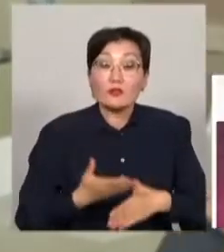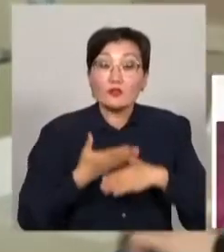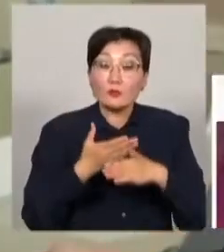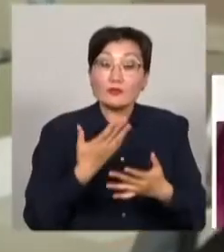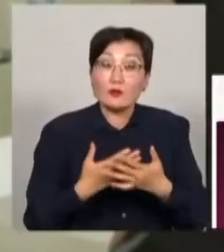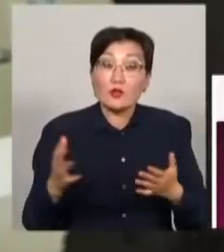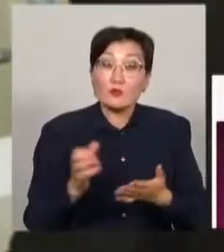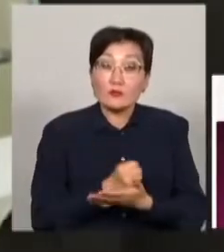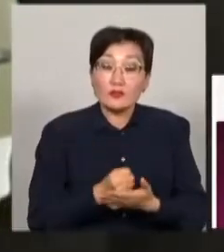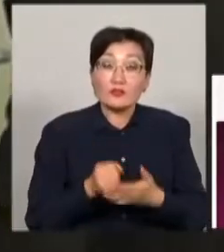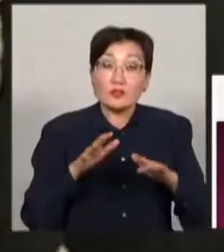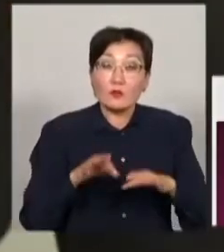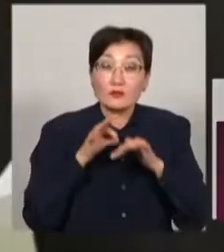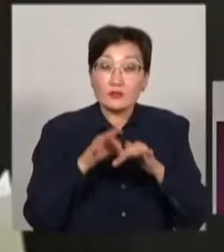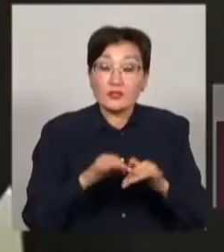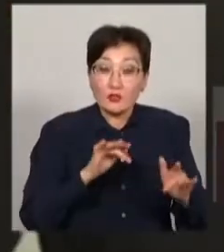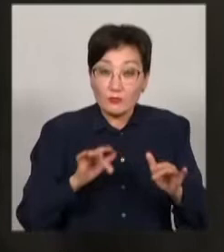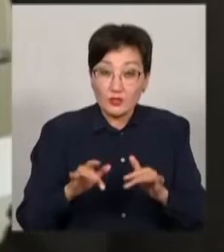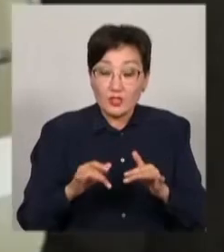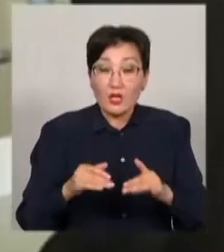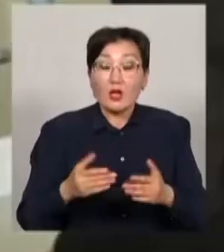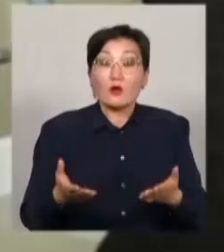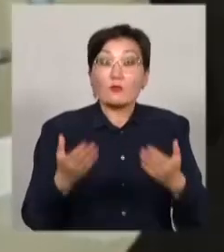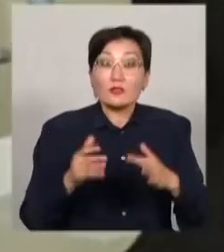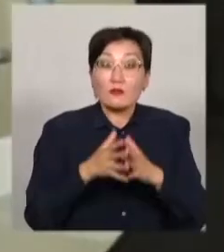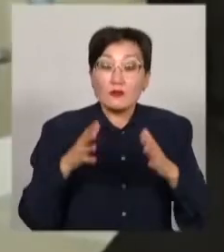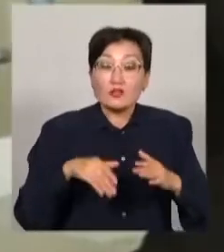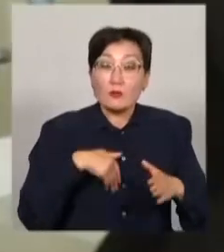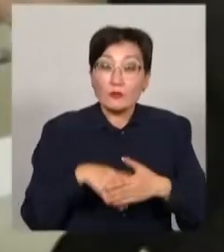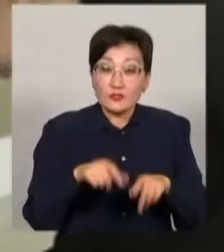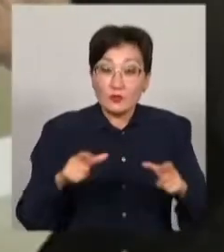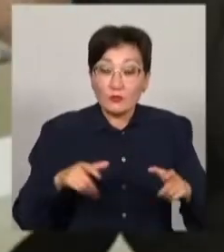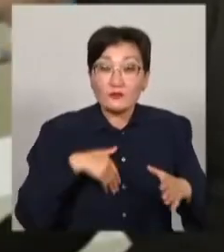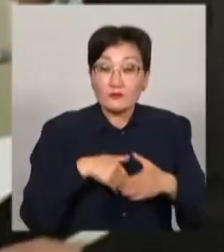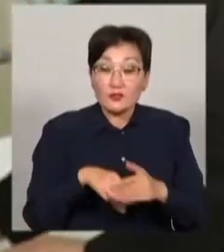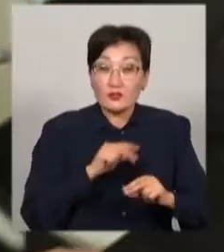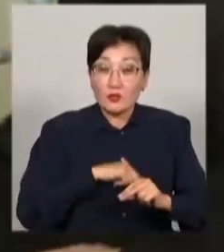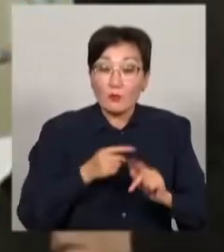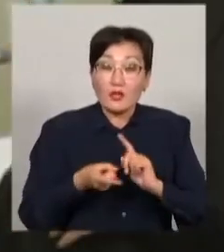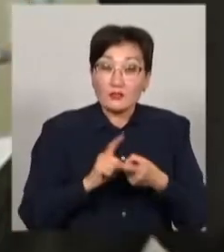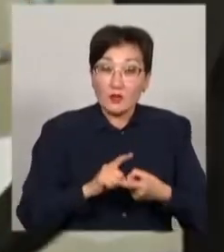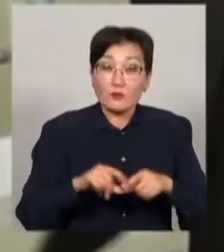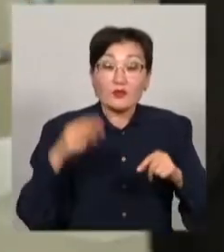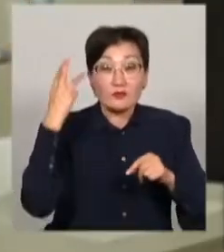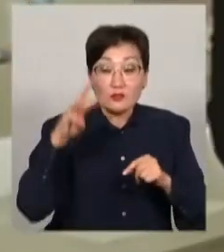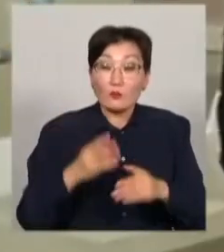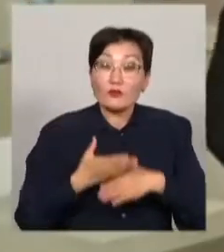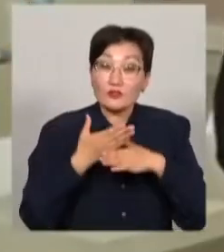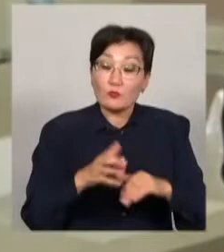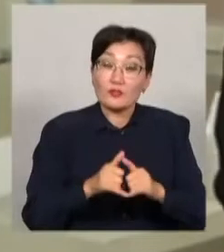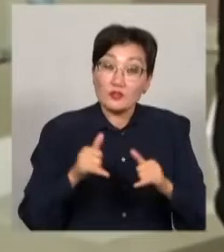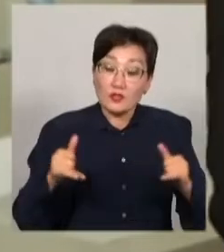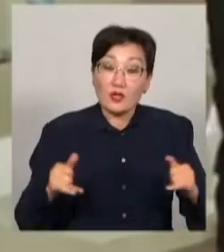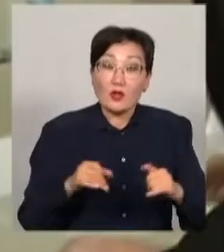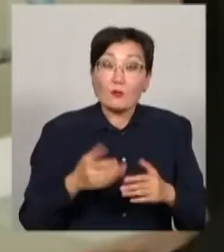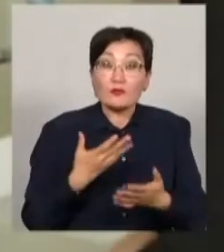примеру, найти локацию для проведения мероприятия, привлечь больше волонтеров. Волонтерство сейчас превратилось в тренд. Оно способствует развитию